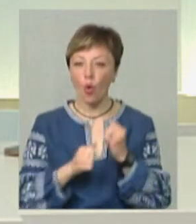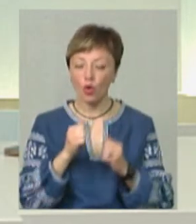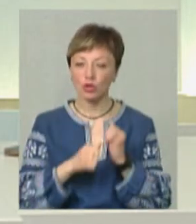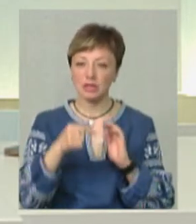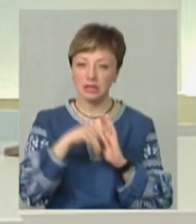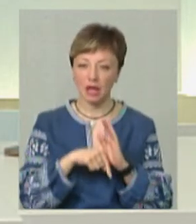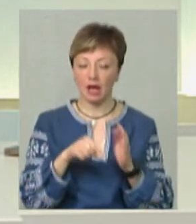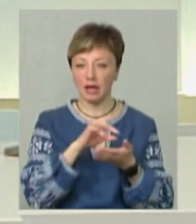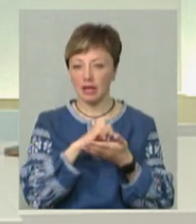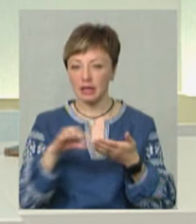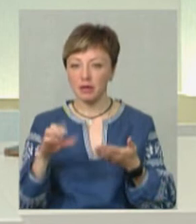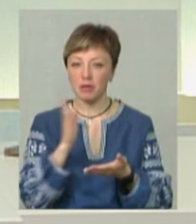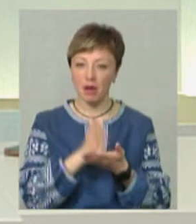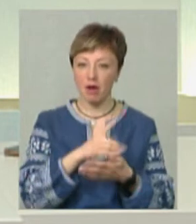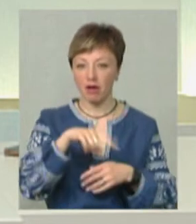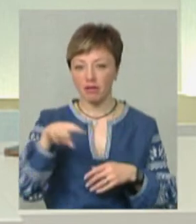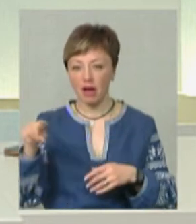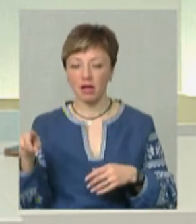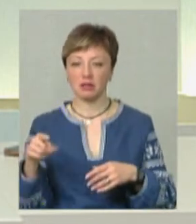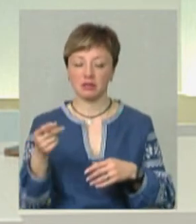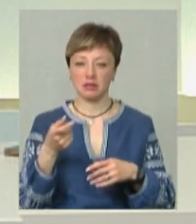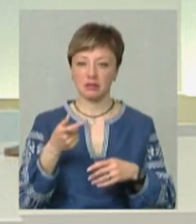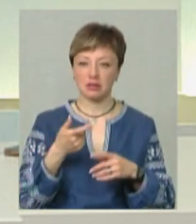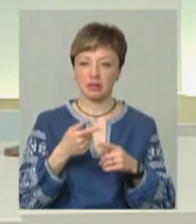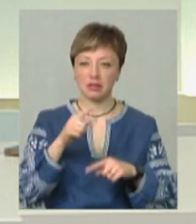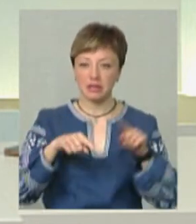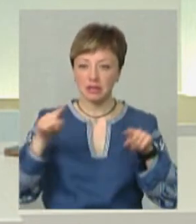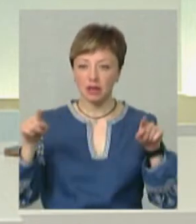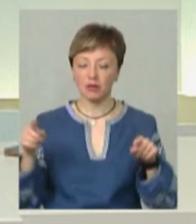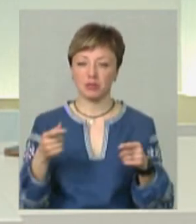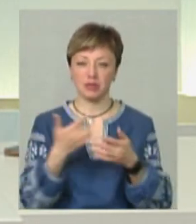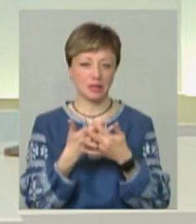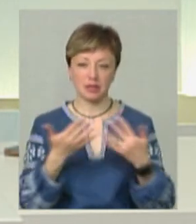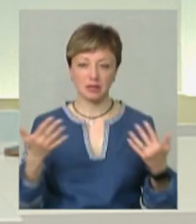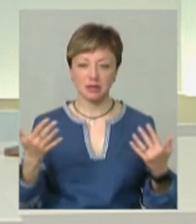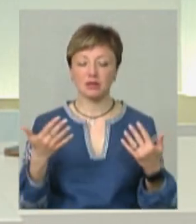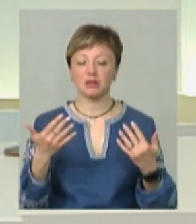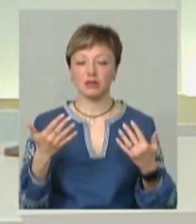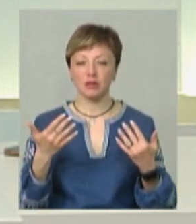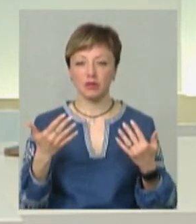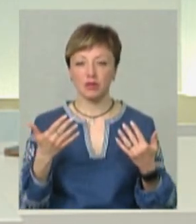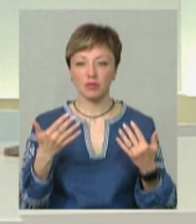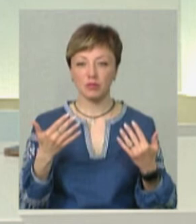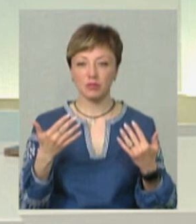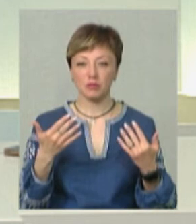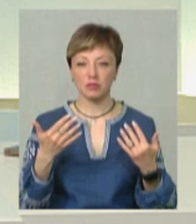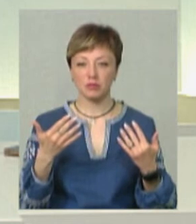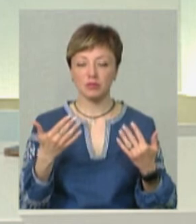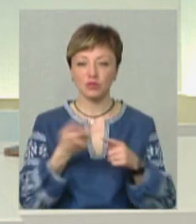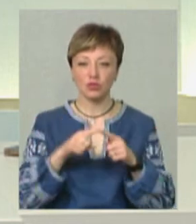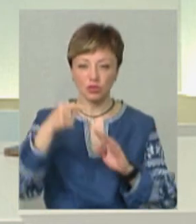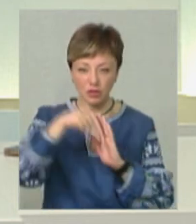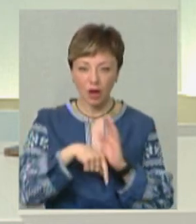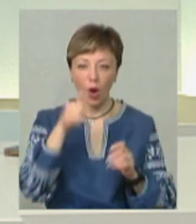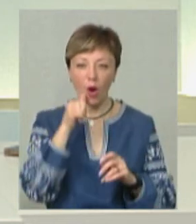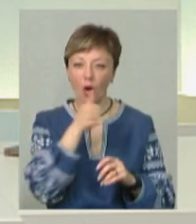знак, кожна лінія, пряма, хвиляста, зигзагоподібна, меандрична, вони містили свій